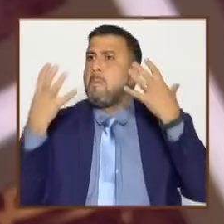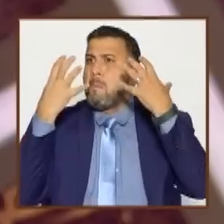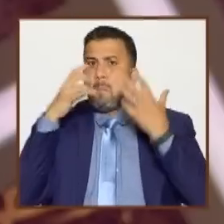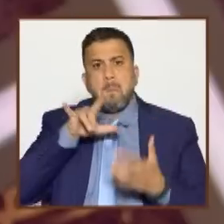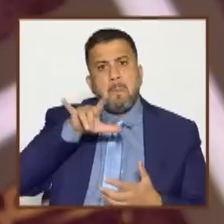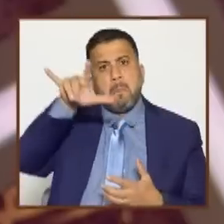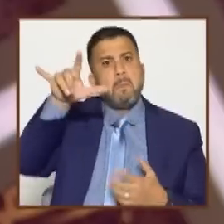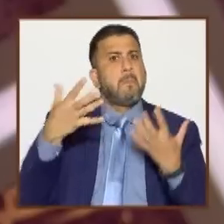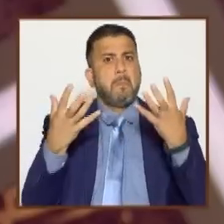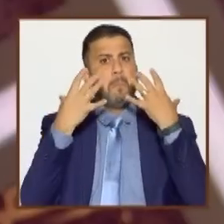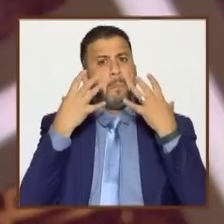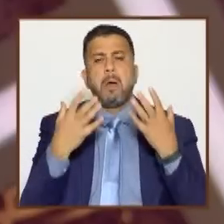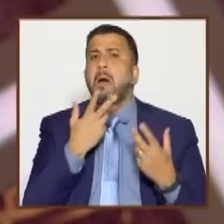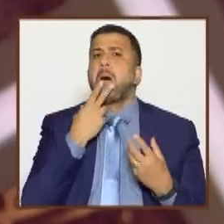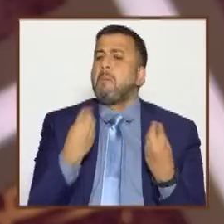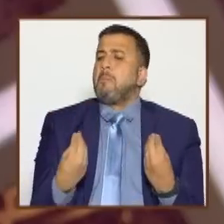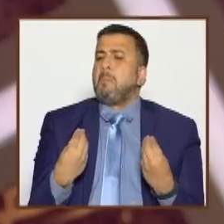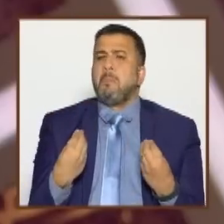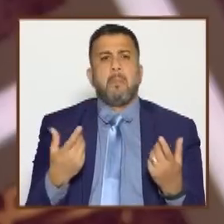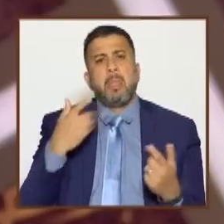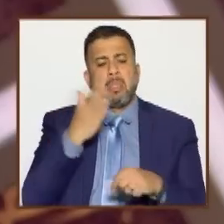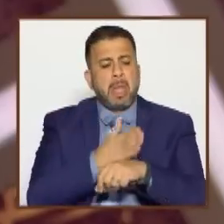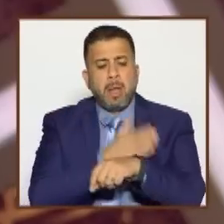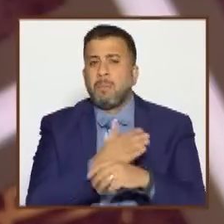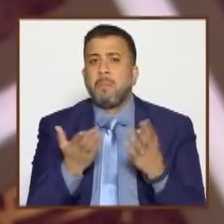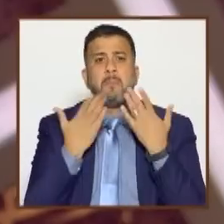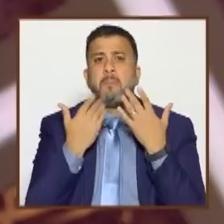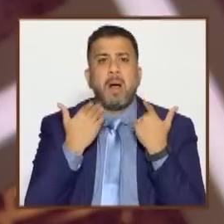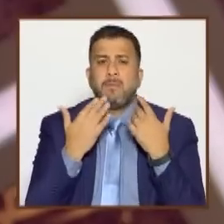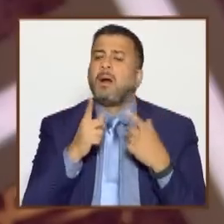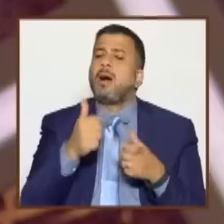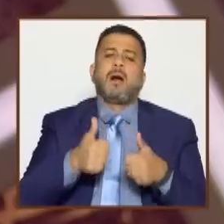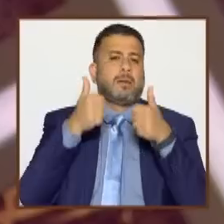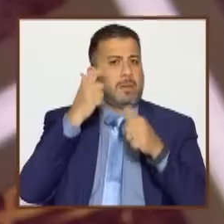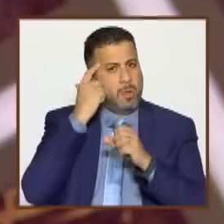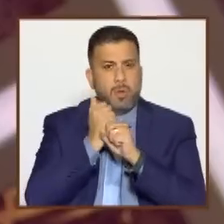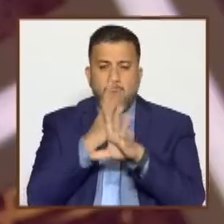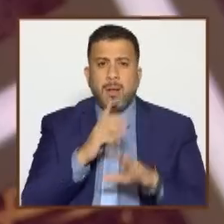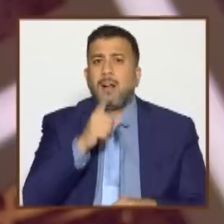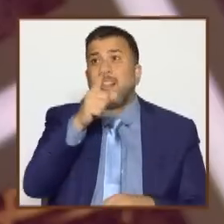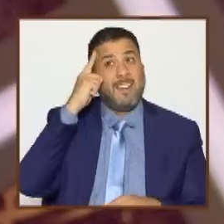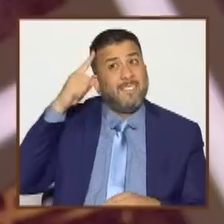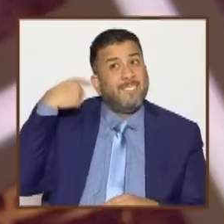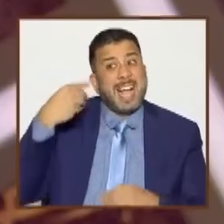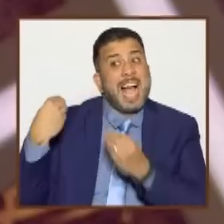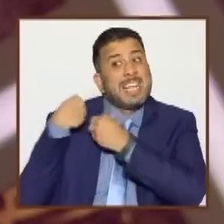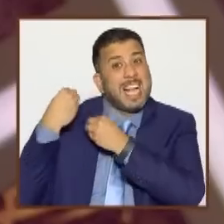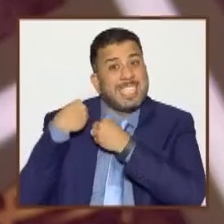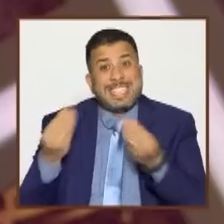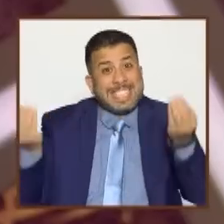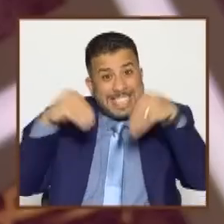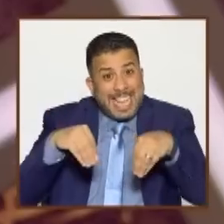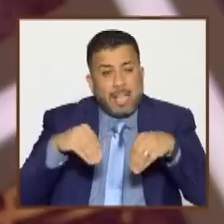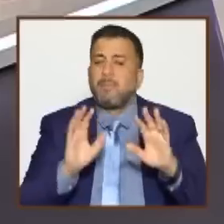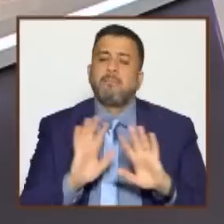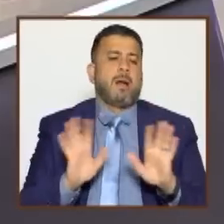وأما قضية أنه ثبت أن الأجر مضاعف لمن صام في السفر فهذا في حدود علمي واطلاعي لا أصل له.